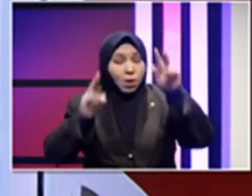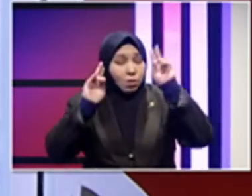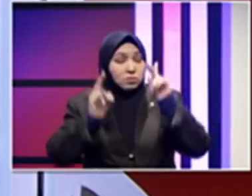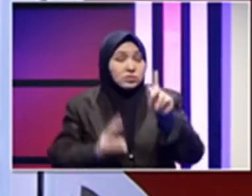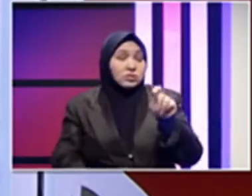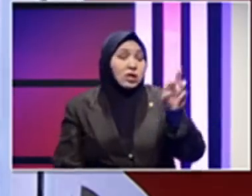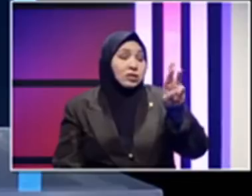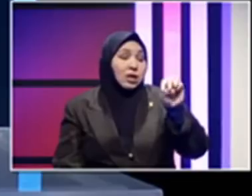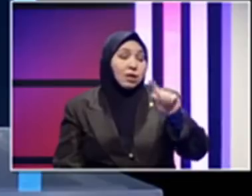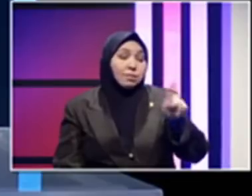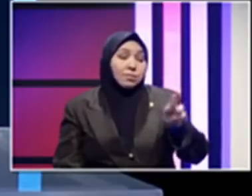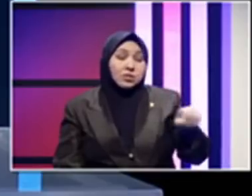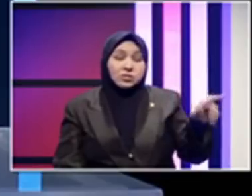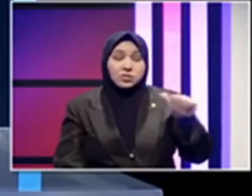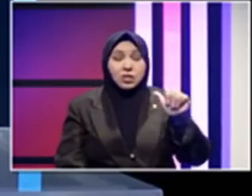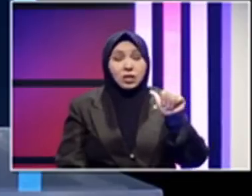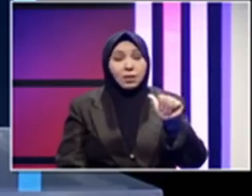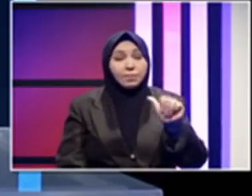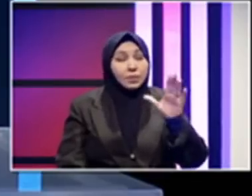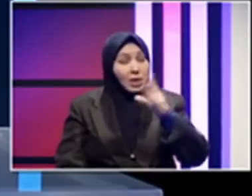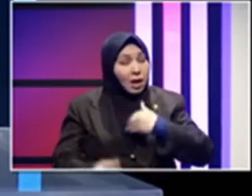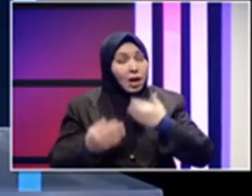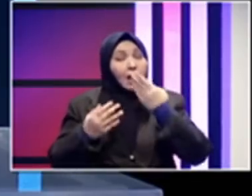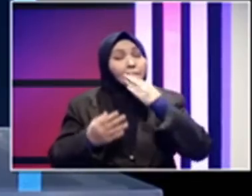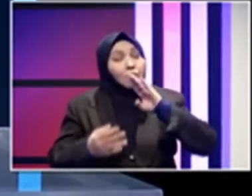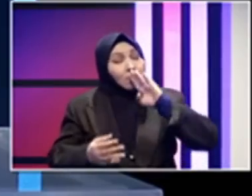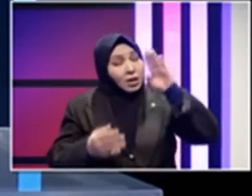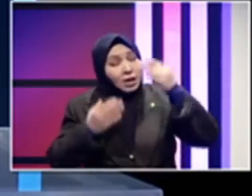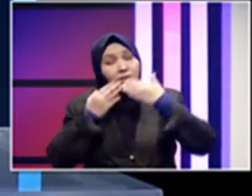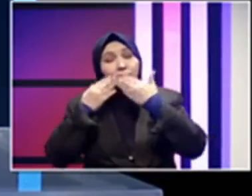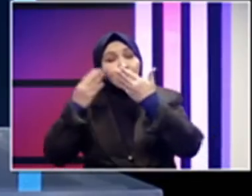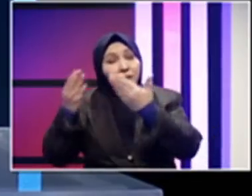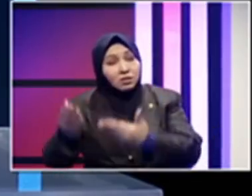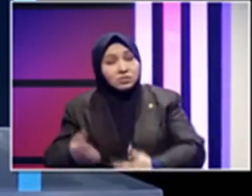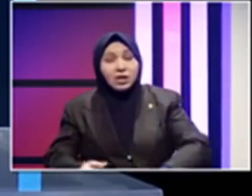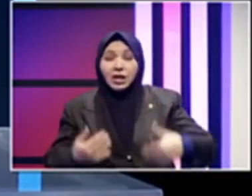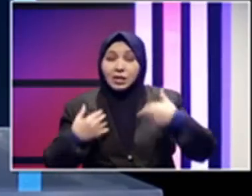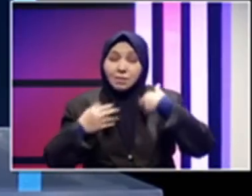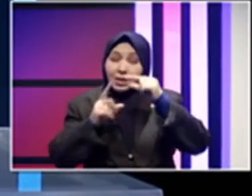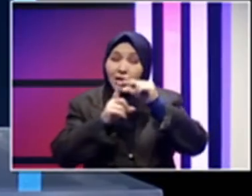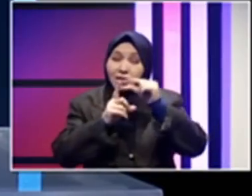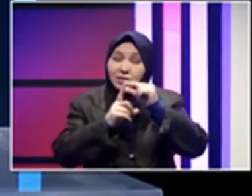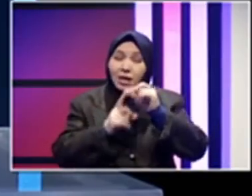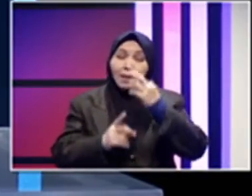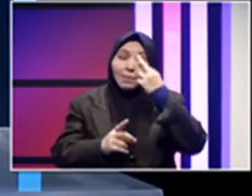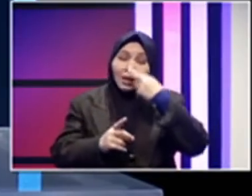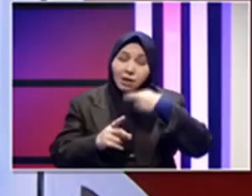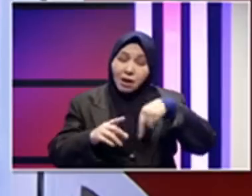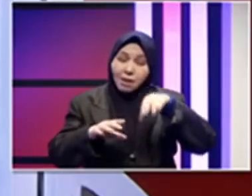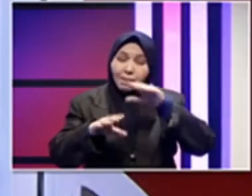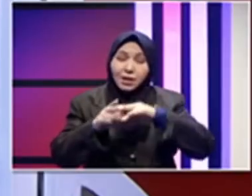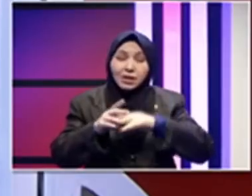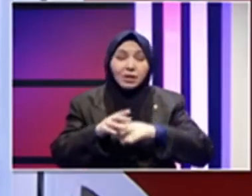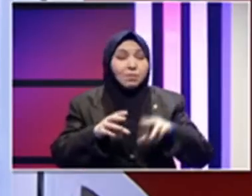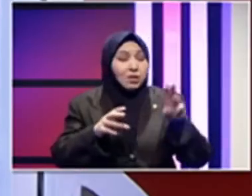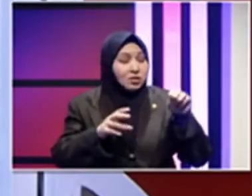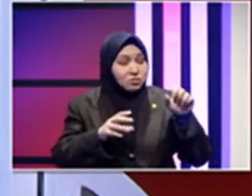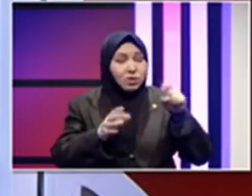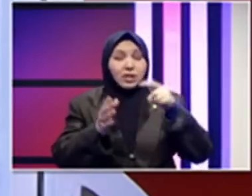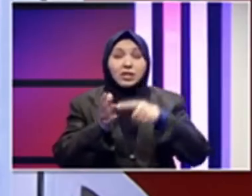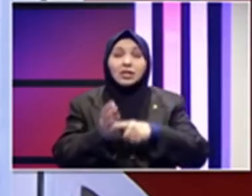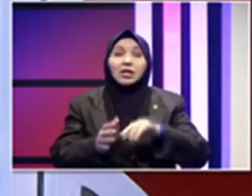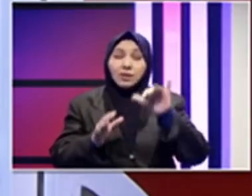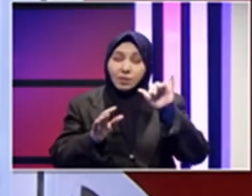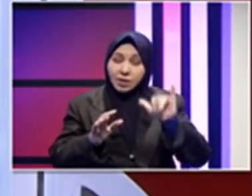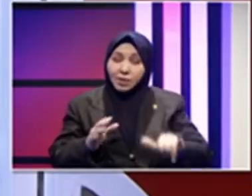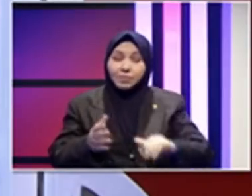Rahman. Apa khabar Ustaz? Alhamdulillah Al-Fadil Safas merah. Merah. Ada perkataan merah pada muka surat ini. Subhanallah. Masya-Allah. Masya-Allah. Ya. Safas. Kita nak